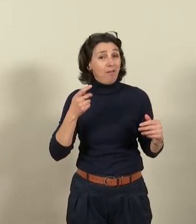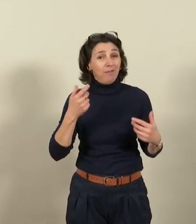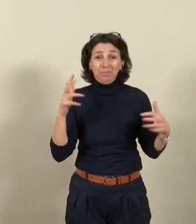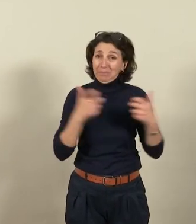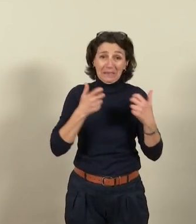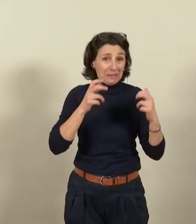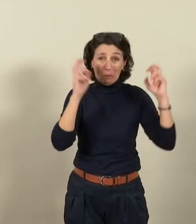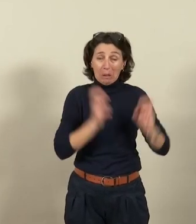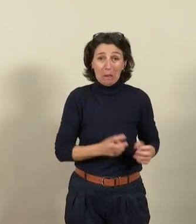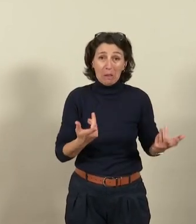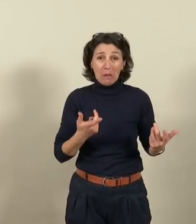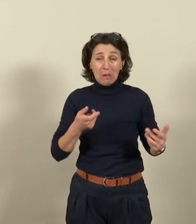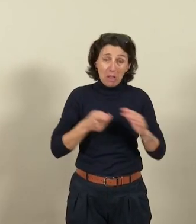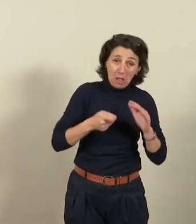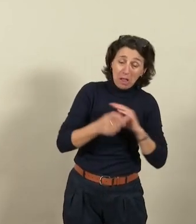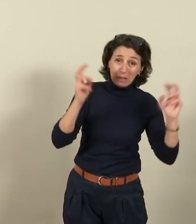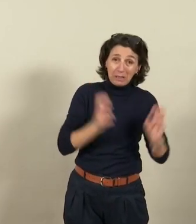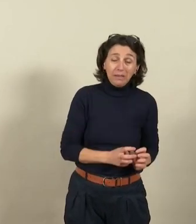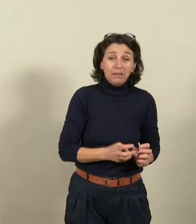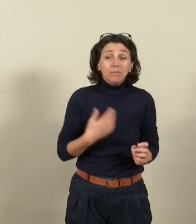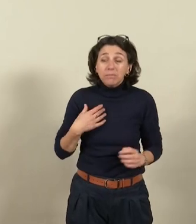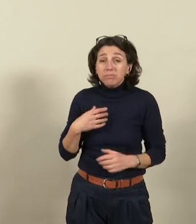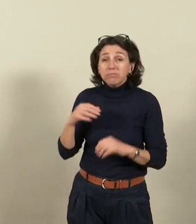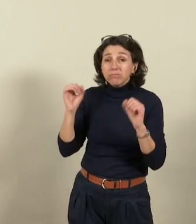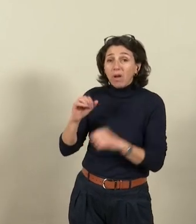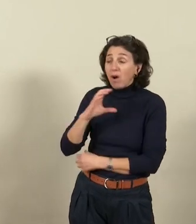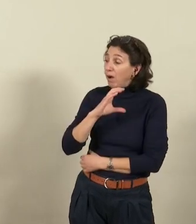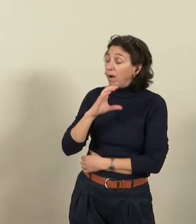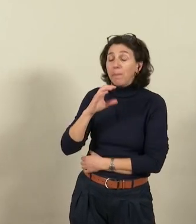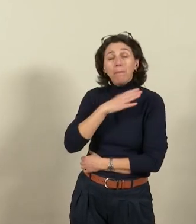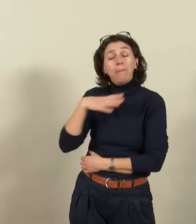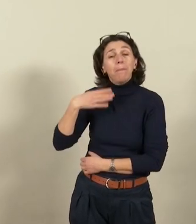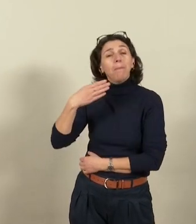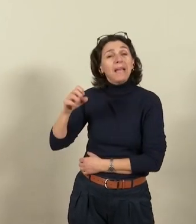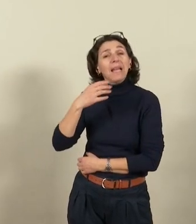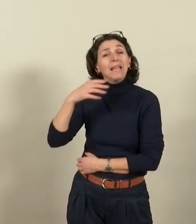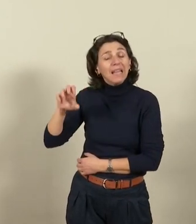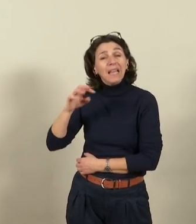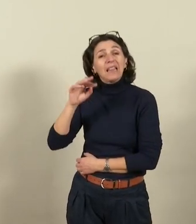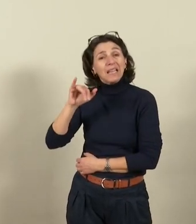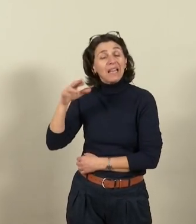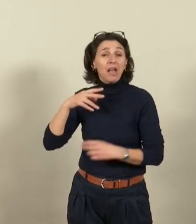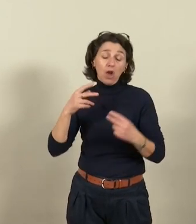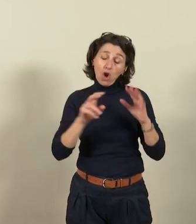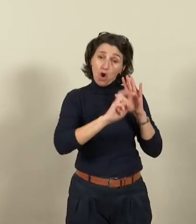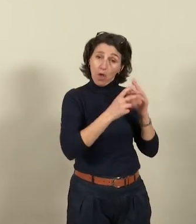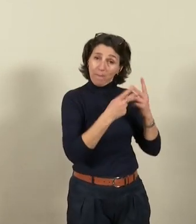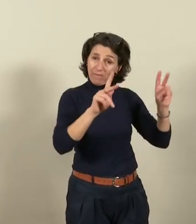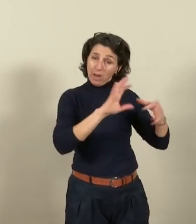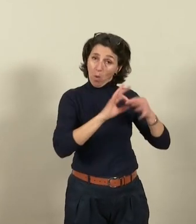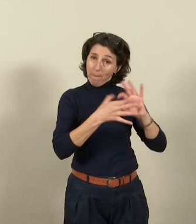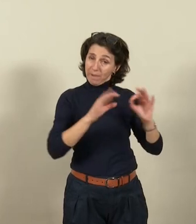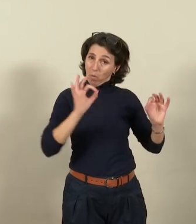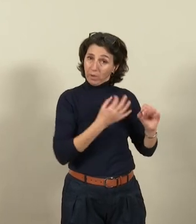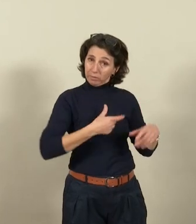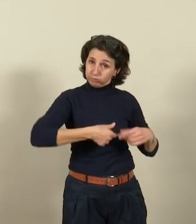euh je suis d'accord avec Céline ménérier grenuble ville olympique donc dans ces cas-là allons-y alors